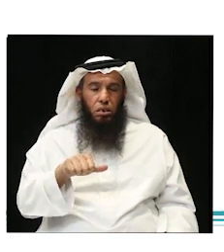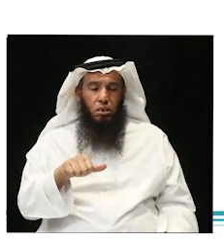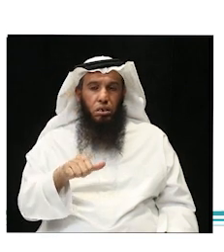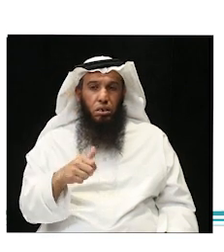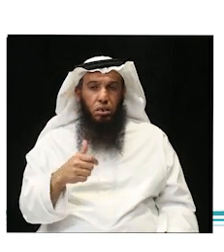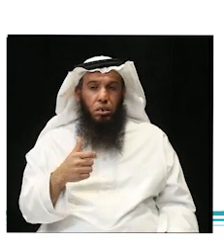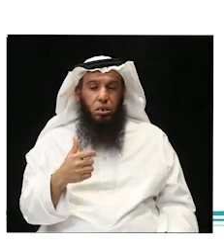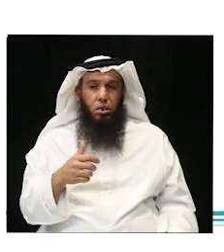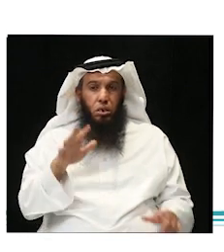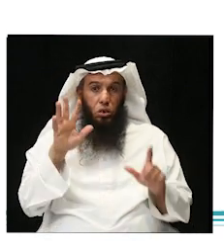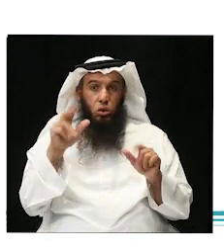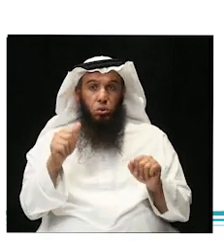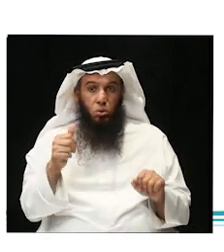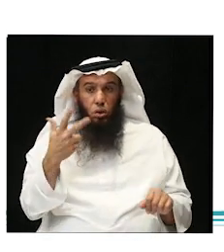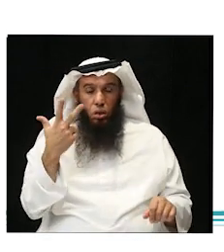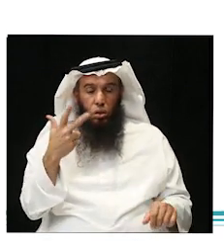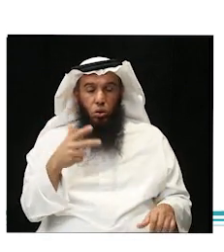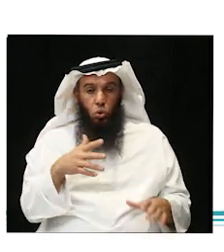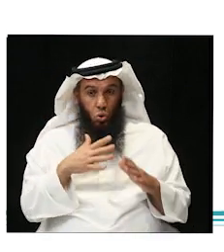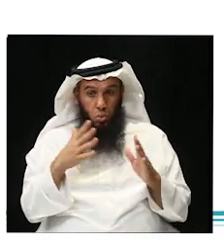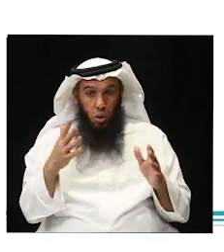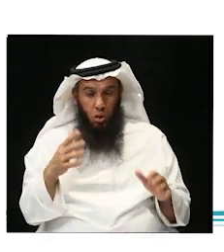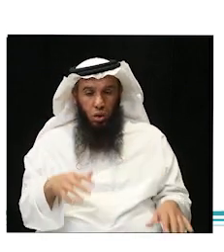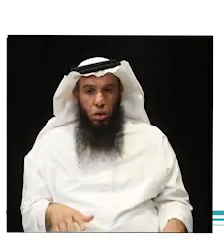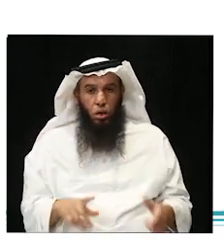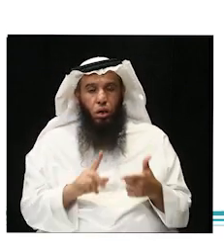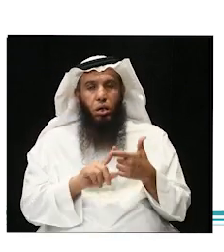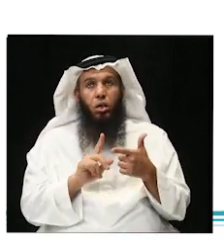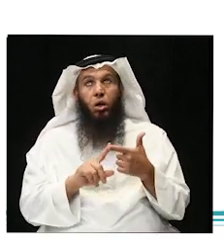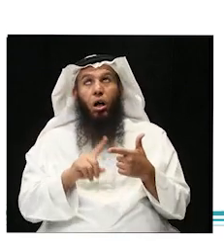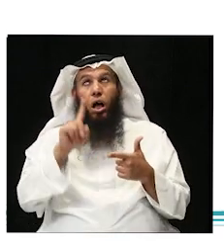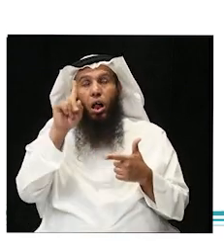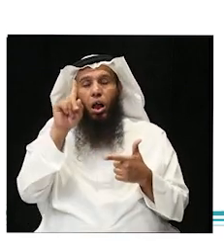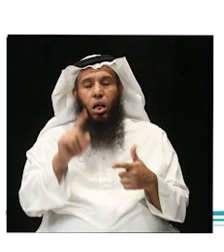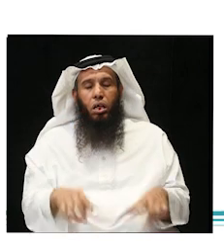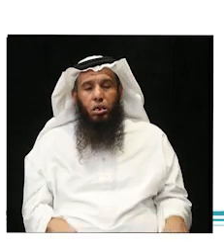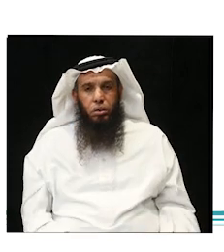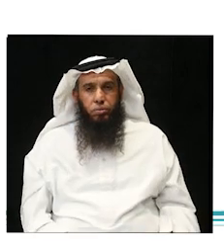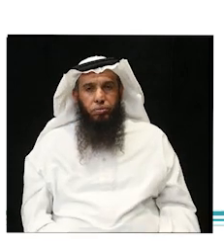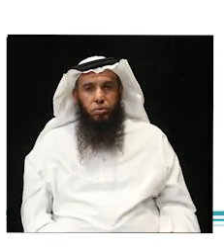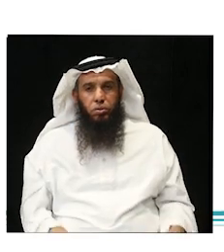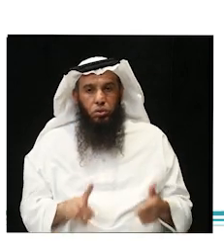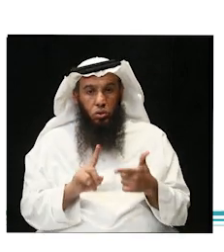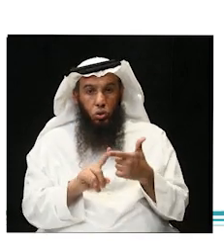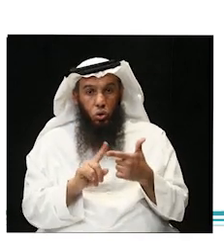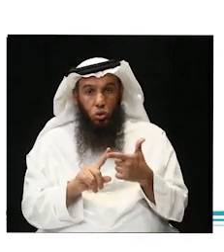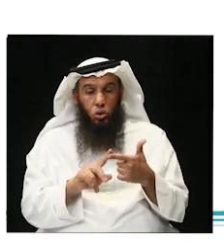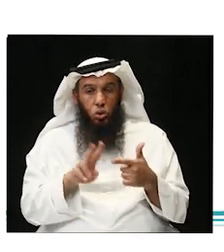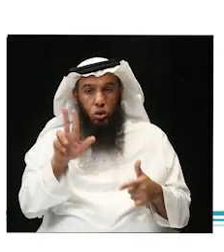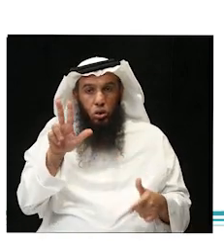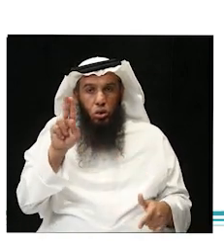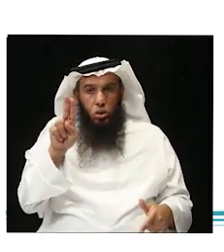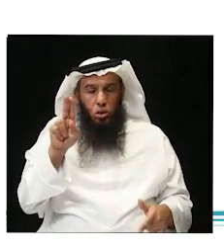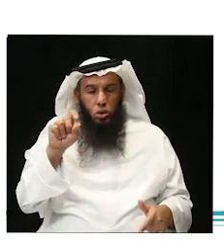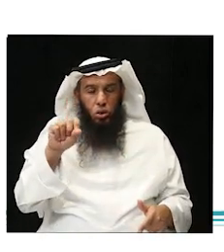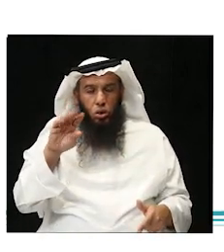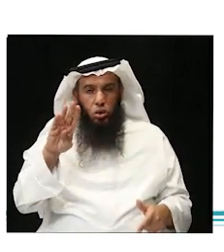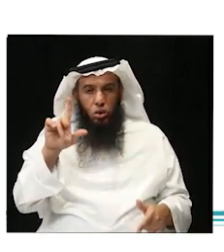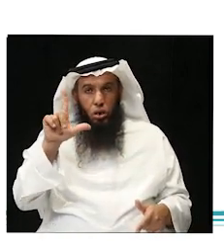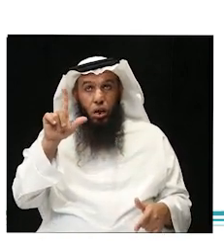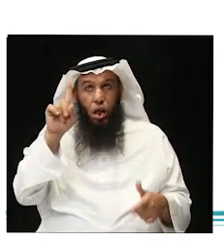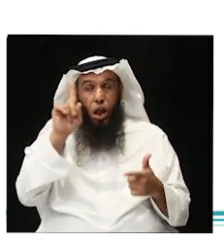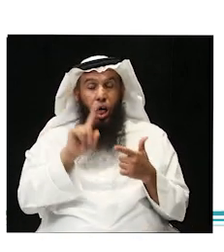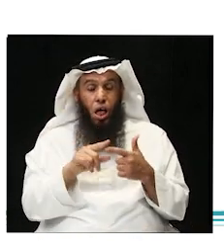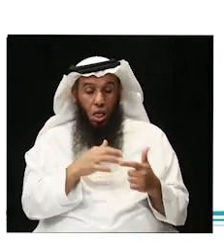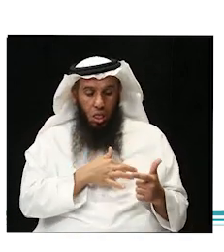اللي صفحة 64. عرف التوكل على الله واعتماد القلب على الله في حصول مطلوب أو دفع مكروه. وما حكم